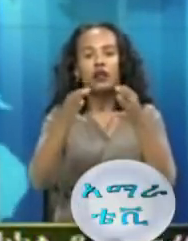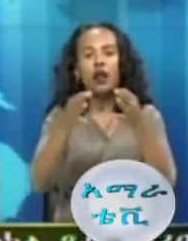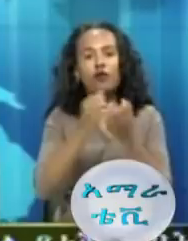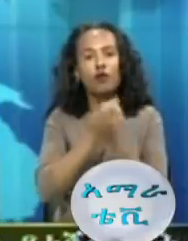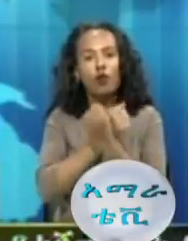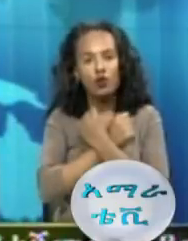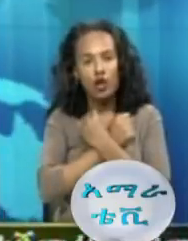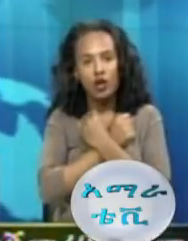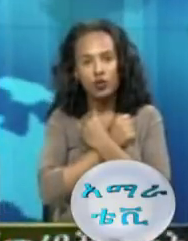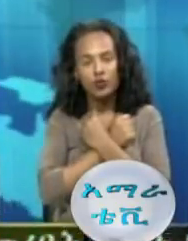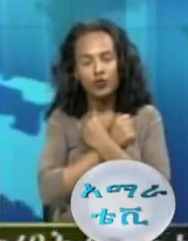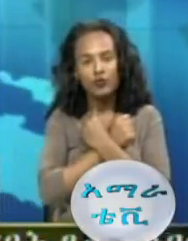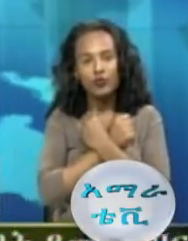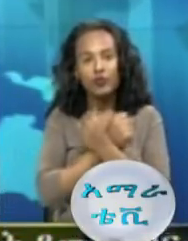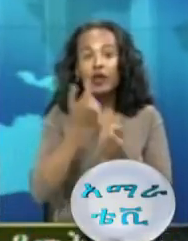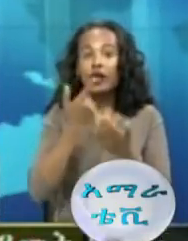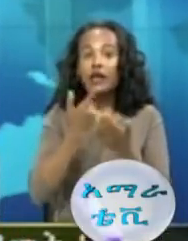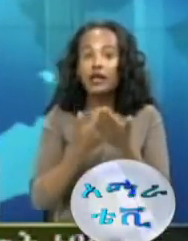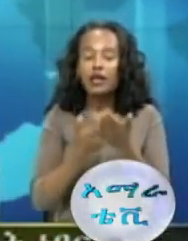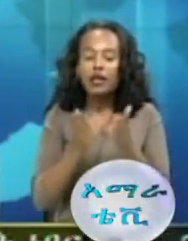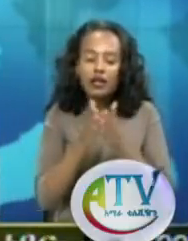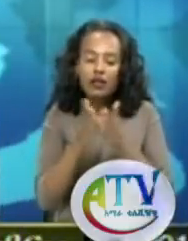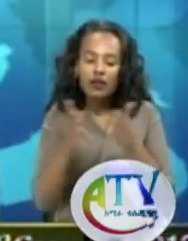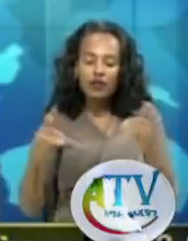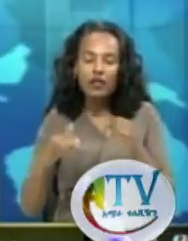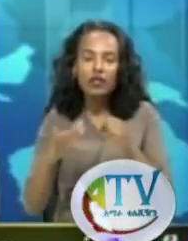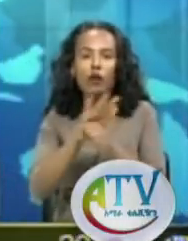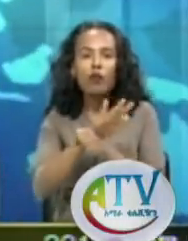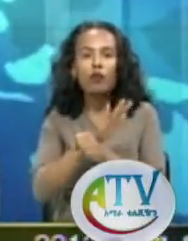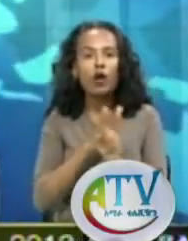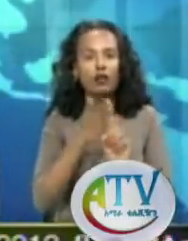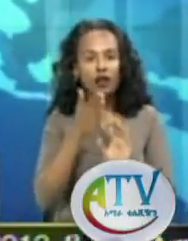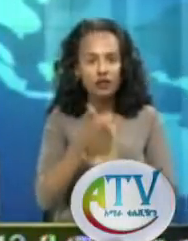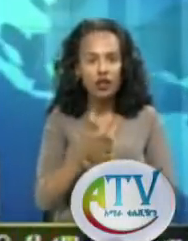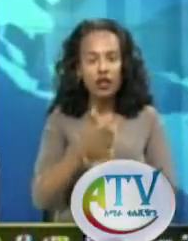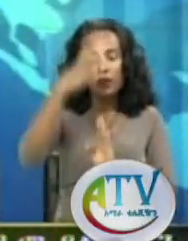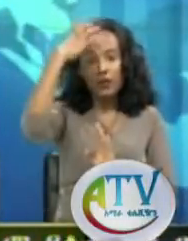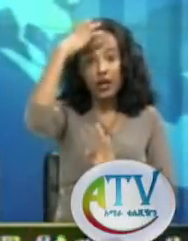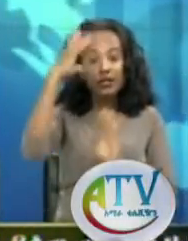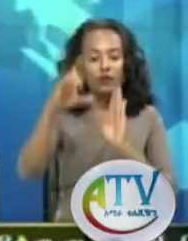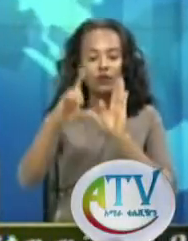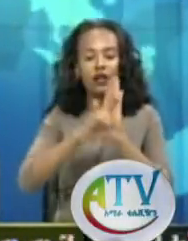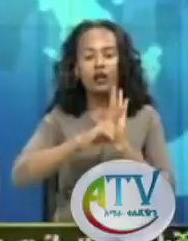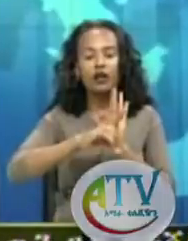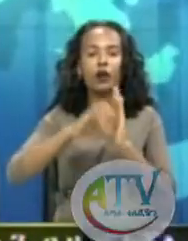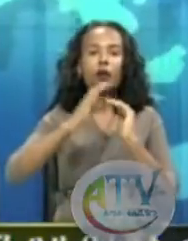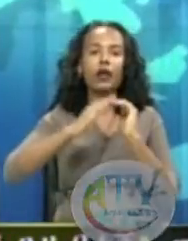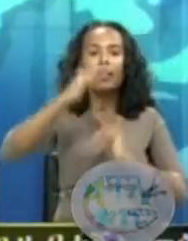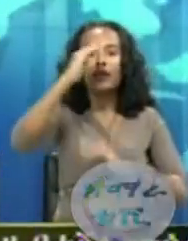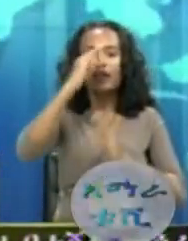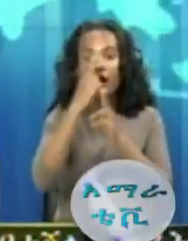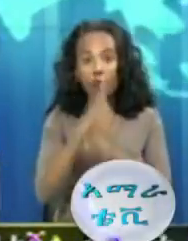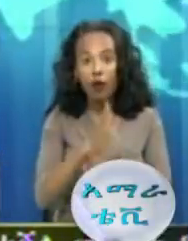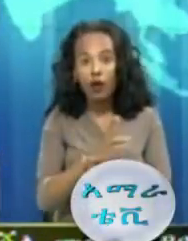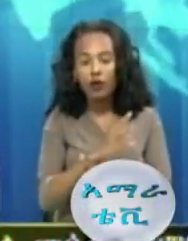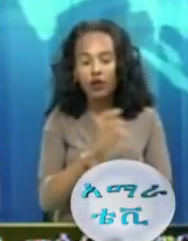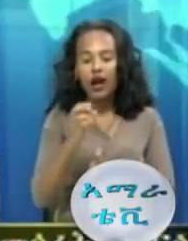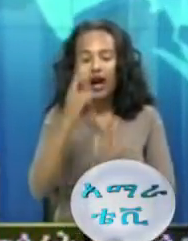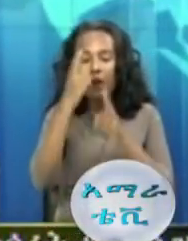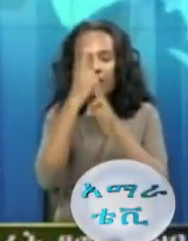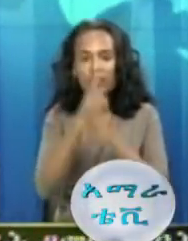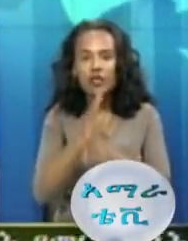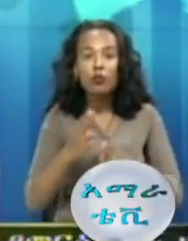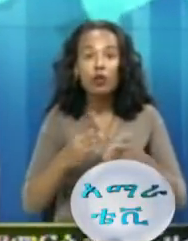ወዳለሁ። ይህን ክፍተት ከመሙላት አንጻር መንግስትም የህግ የበላይነትን ከማክበርና ከማስከበር ጎን